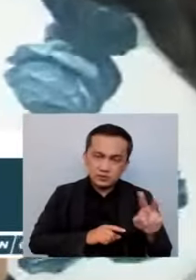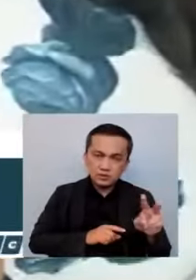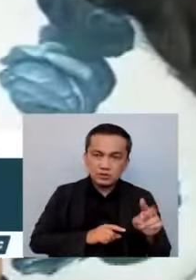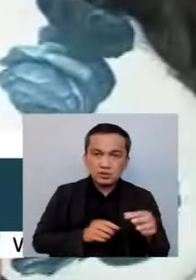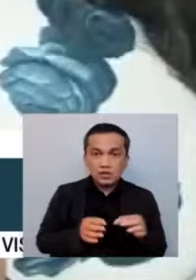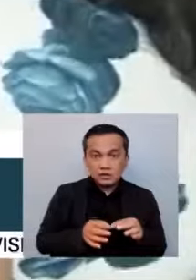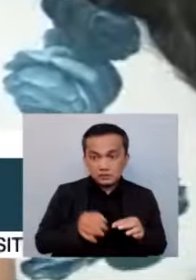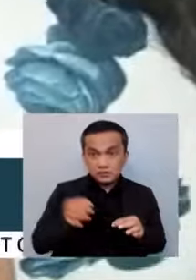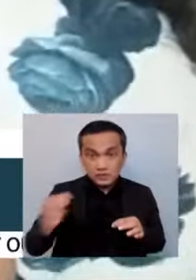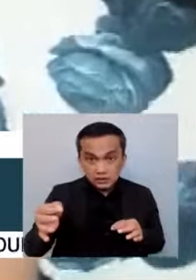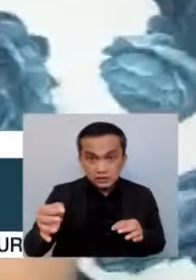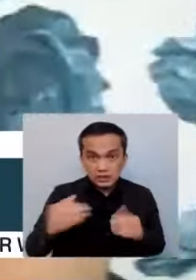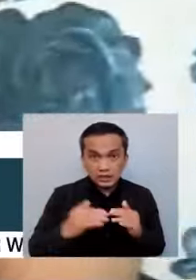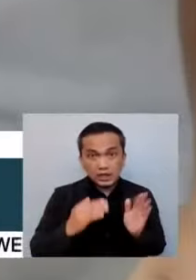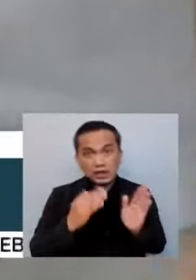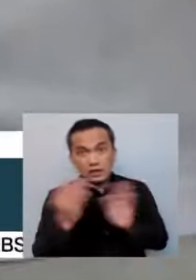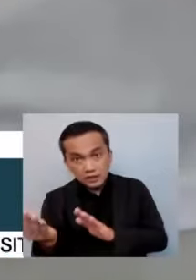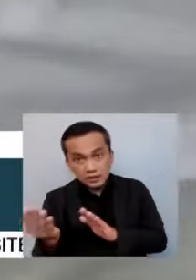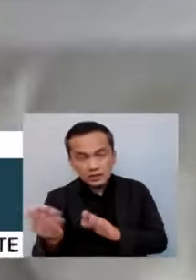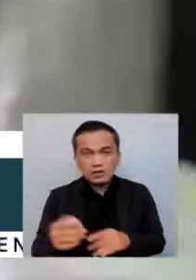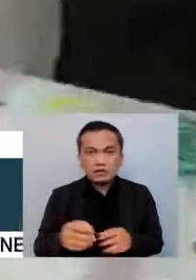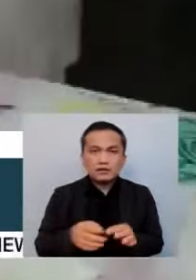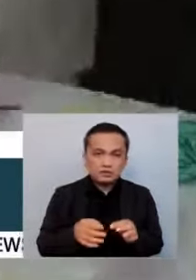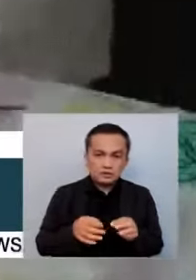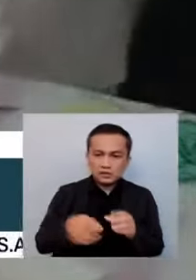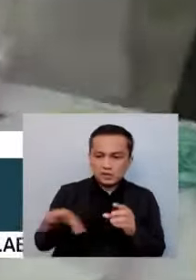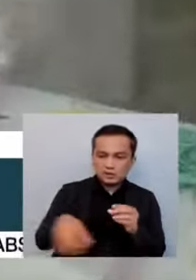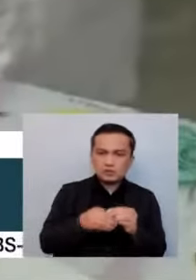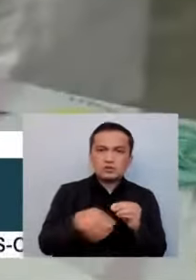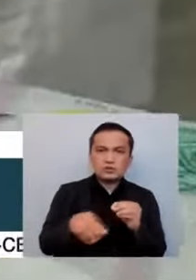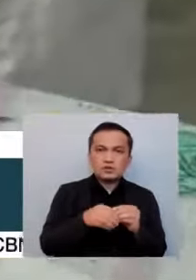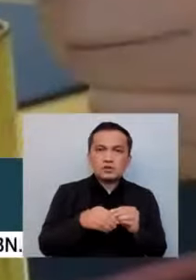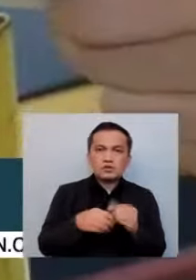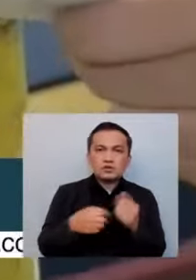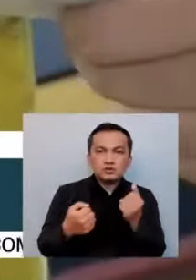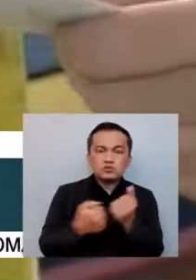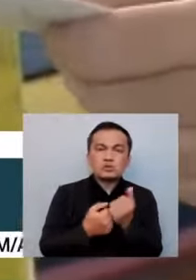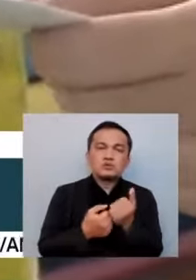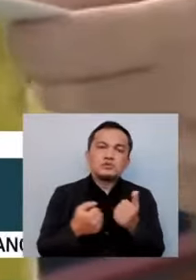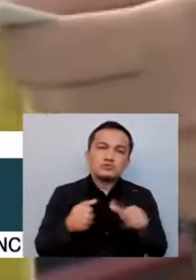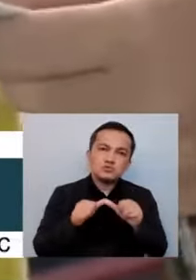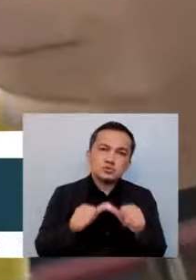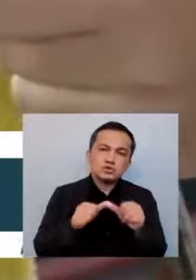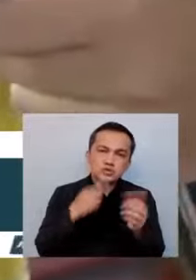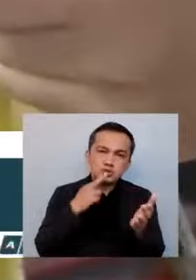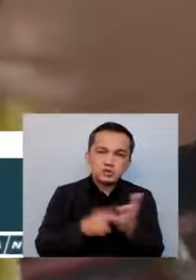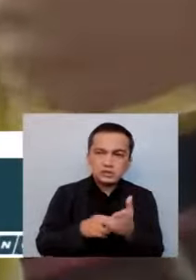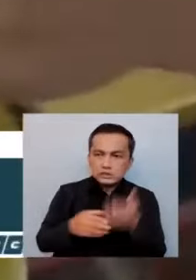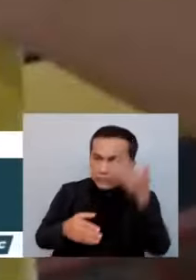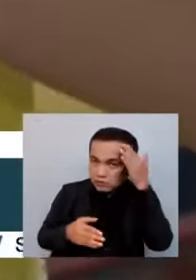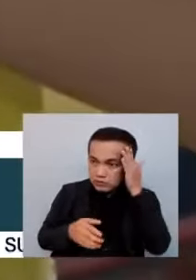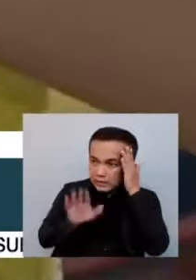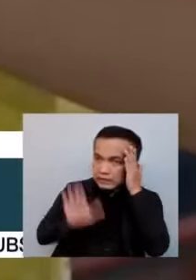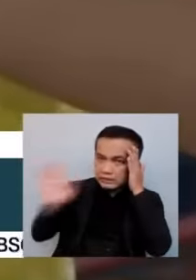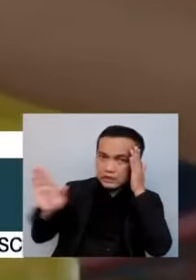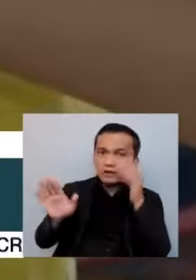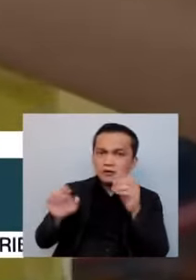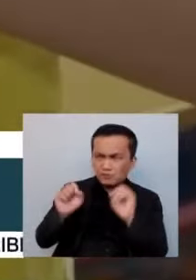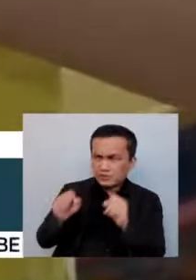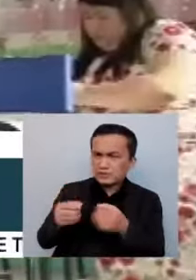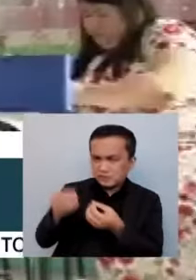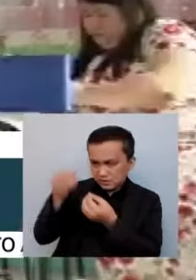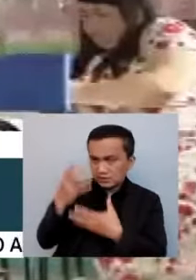ay nagpaliban ng election, magpapa-continuing registration muli kami. Nakiusap po kami sa kanila kung pwede, ay malaman po namin yung